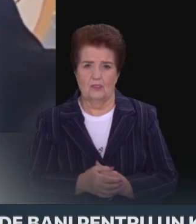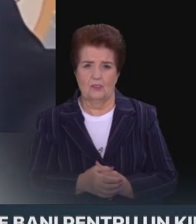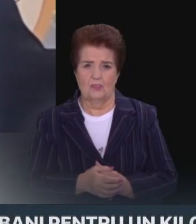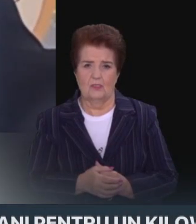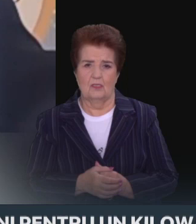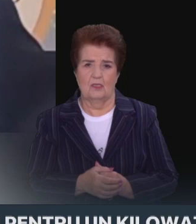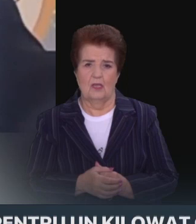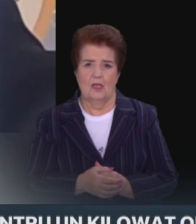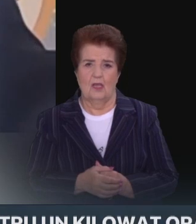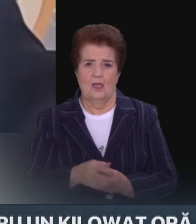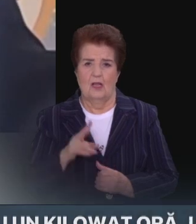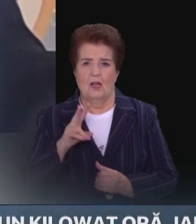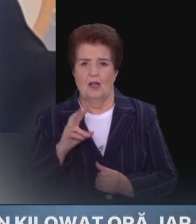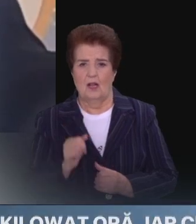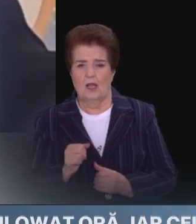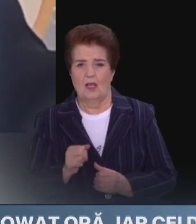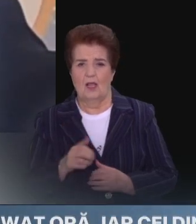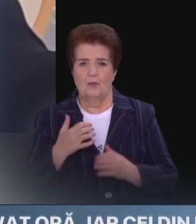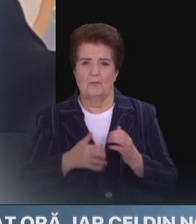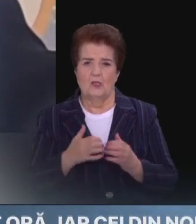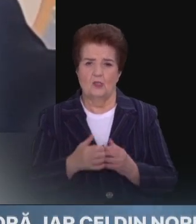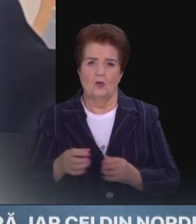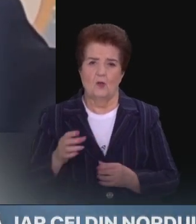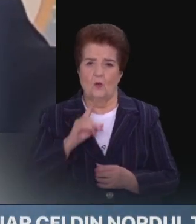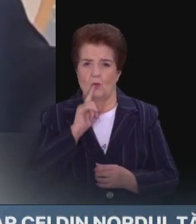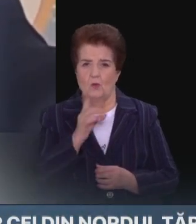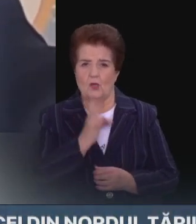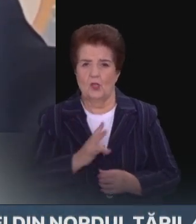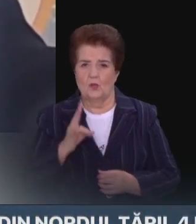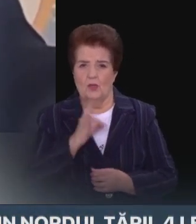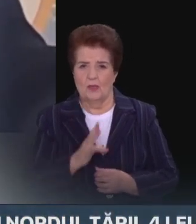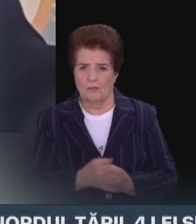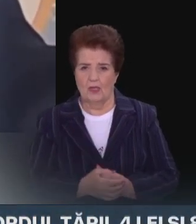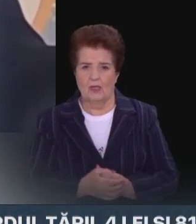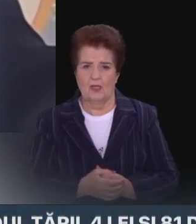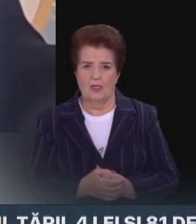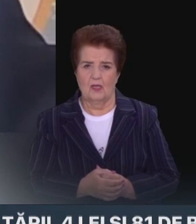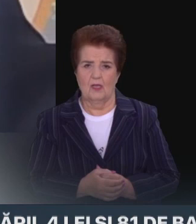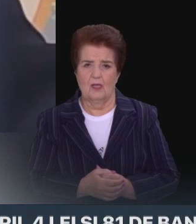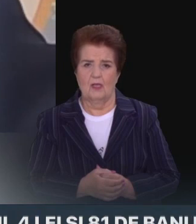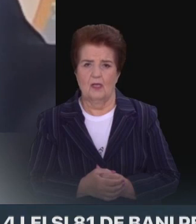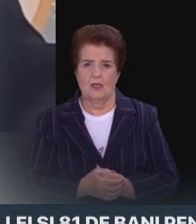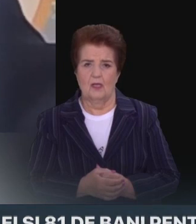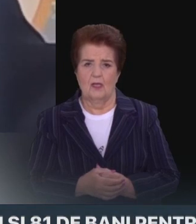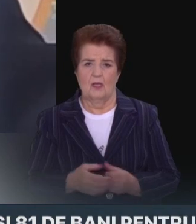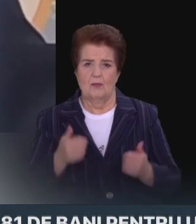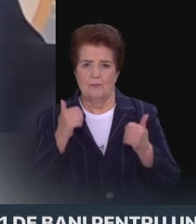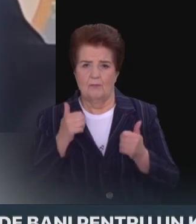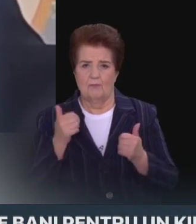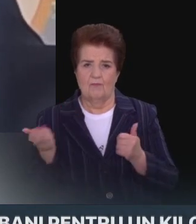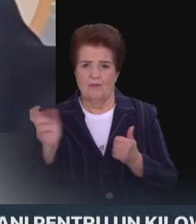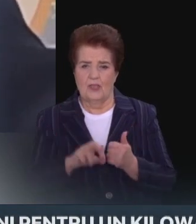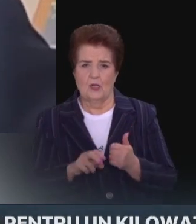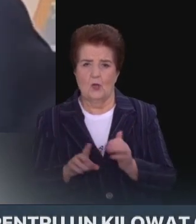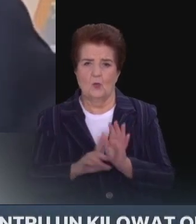la mijlocul lunii noiembrie, situația se ameliorase, adică veniseră zile cu temperaturi mai